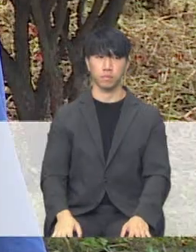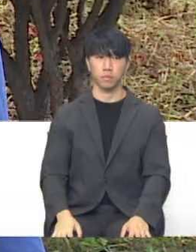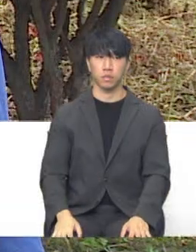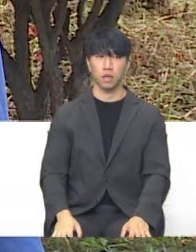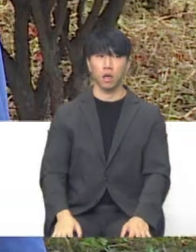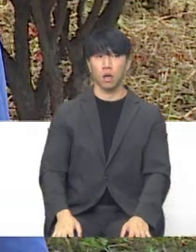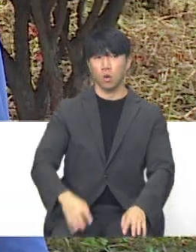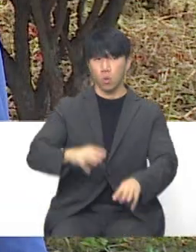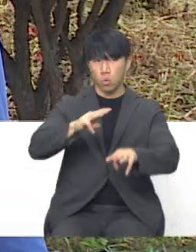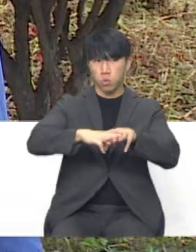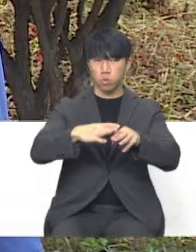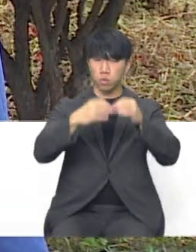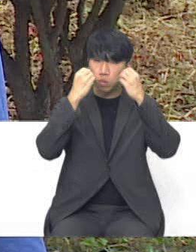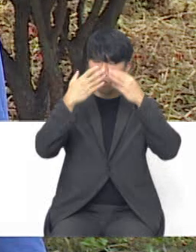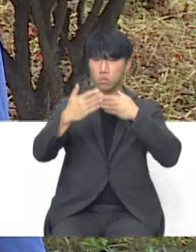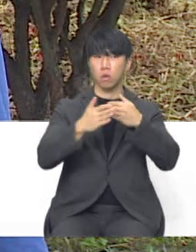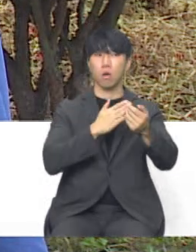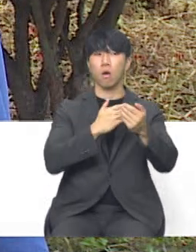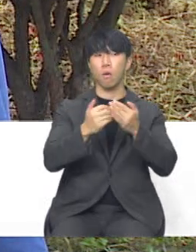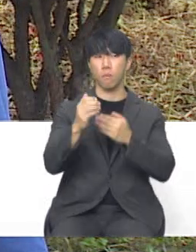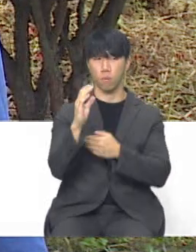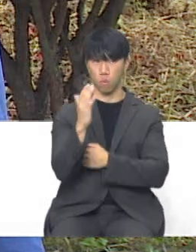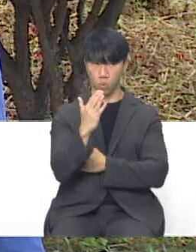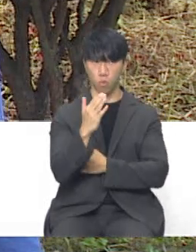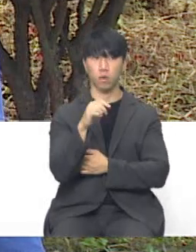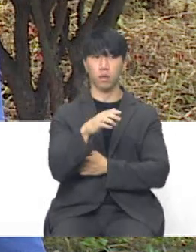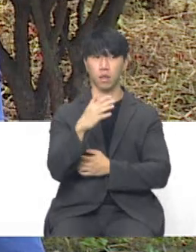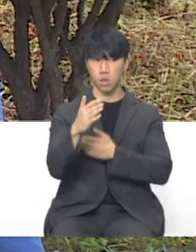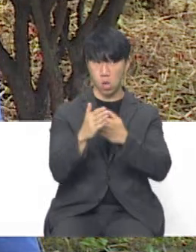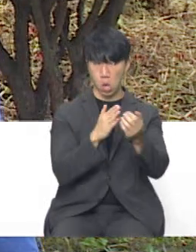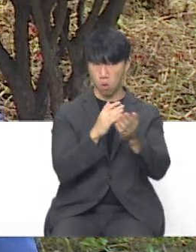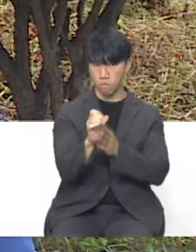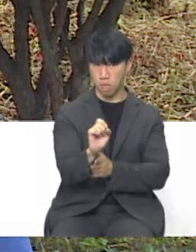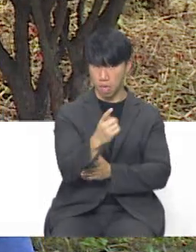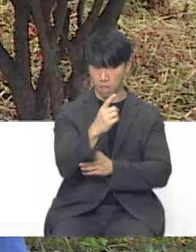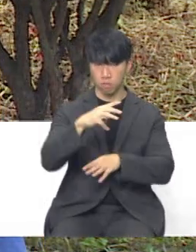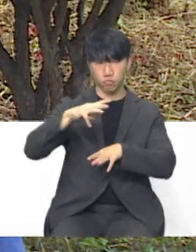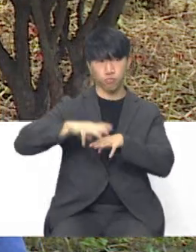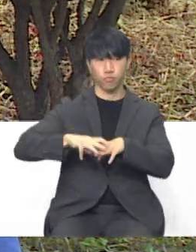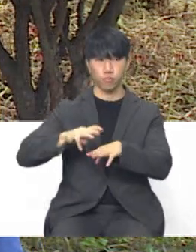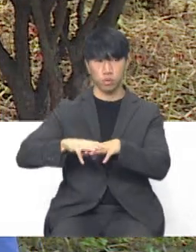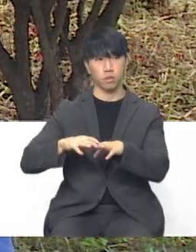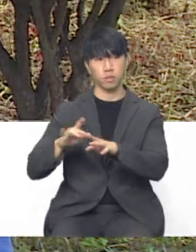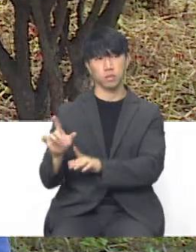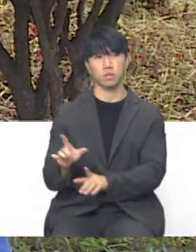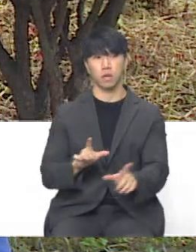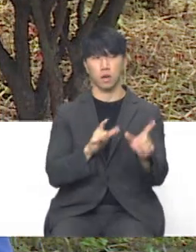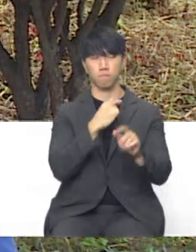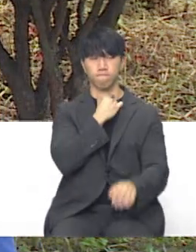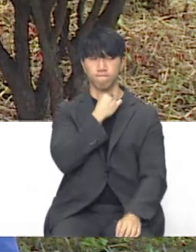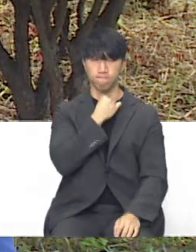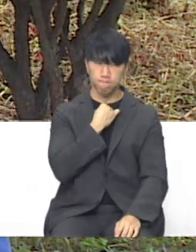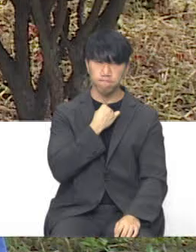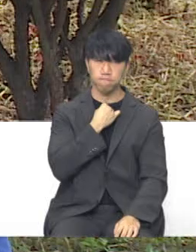새로운 경험을 하게 됐고 이런 경험을 통해서 농촌에서 굉장히 생활하고 싶은 그런